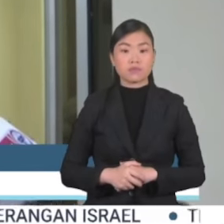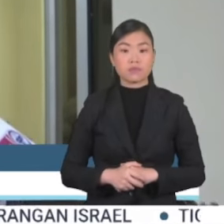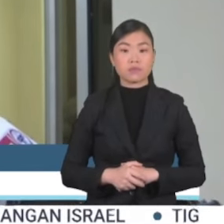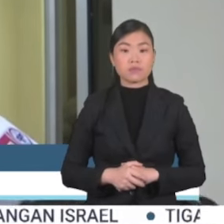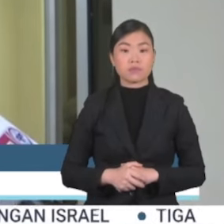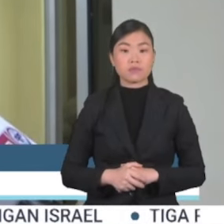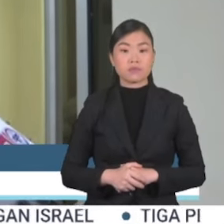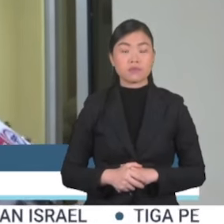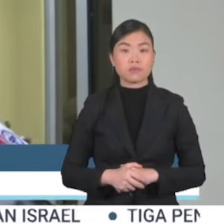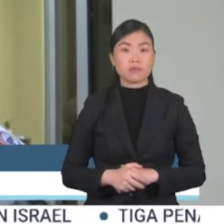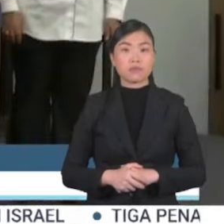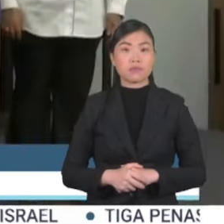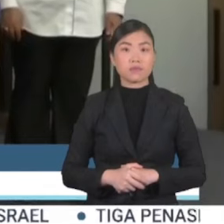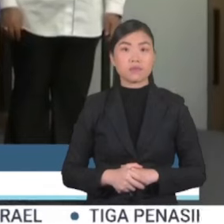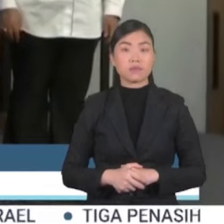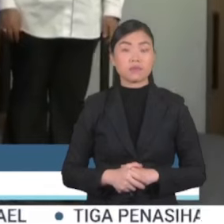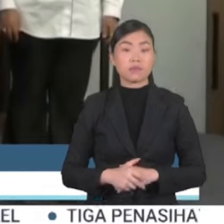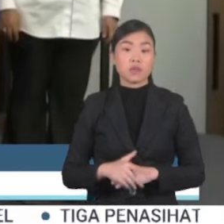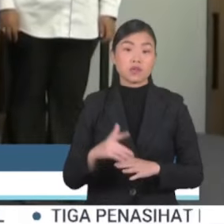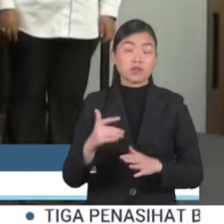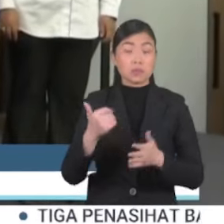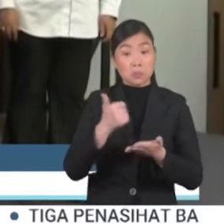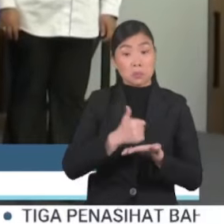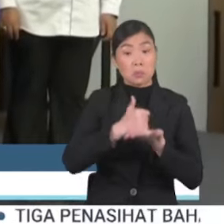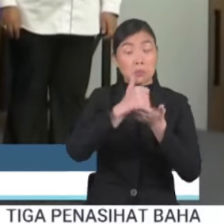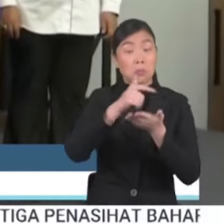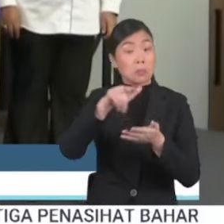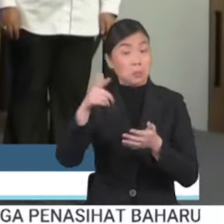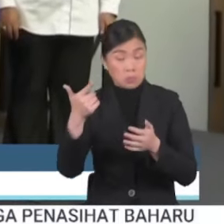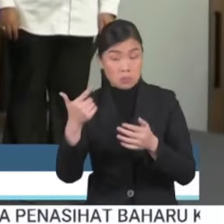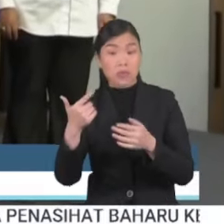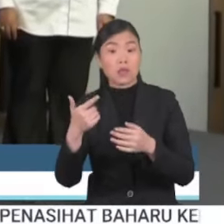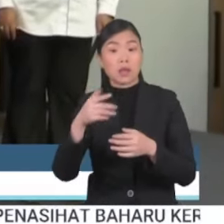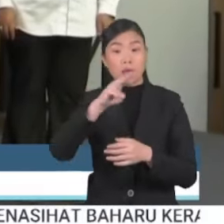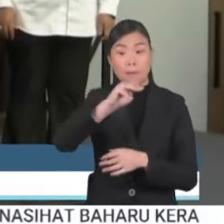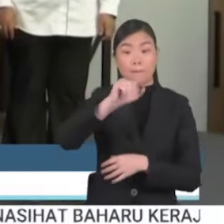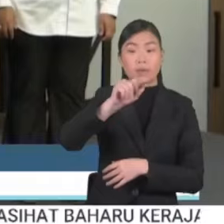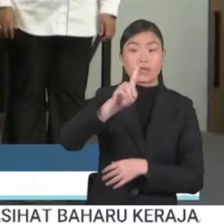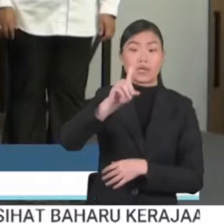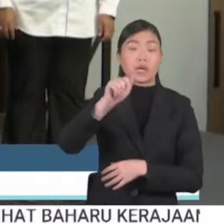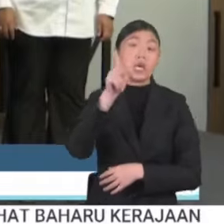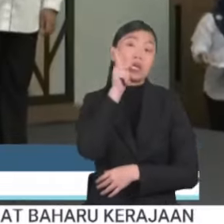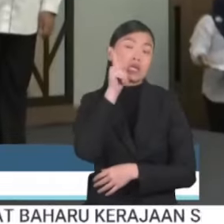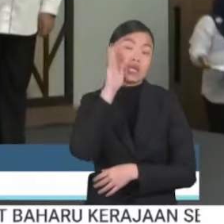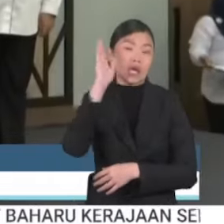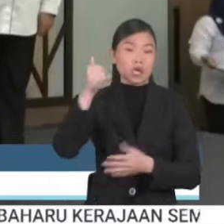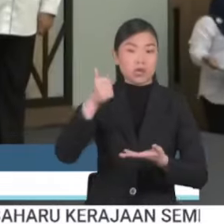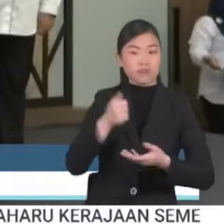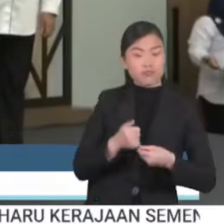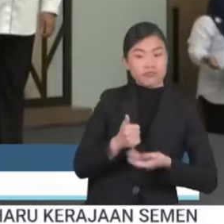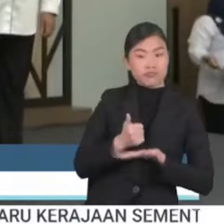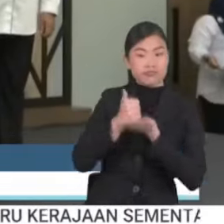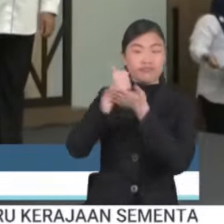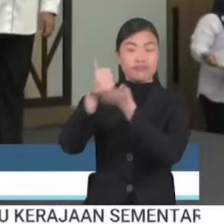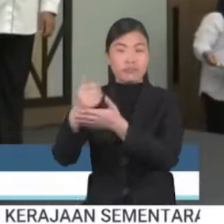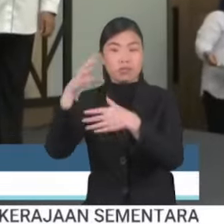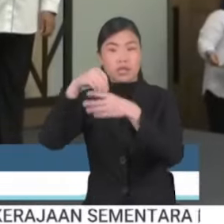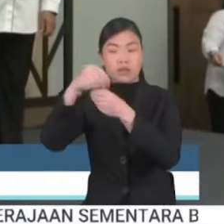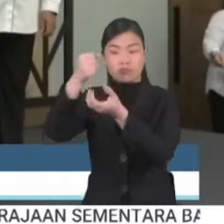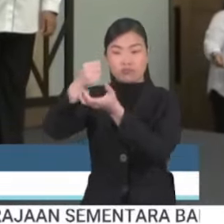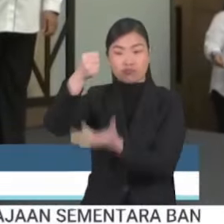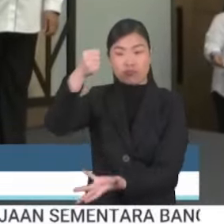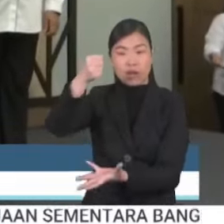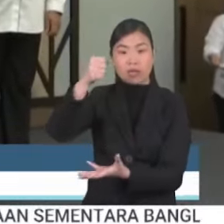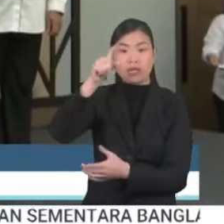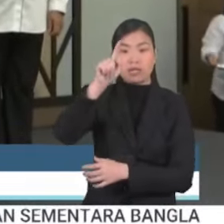RM29,437,108.94. Tambahnya, selain daripada bantuan ihsan itu, pihak MADA juga akan menyalurkan bantuan merusi tabung bencana tanaman